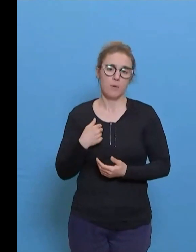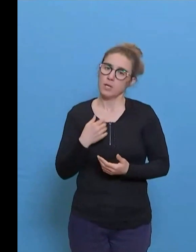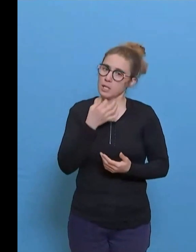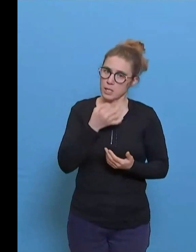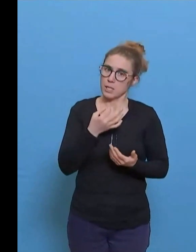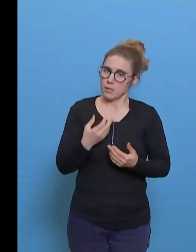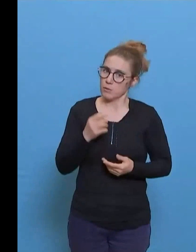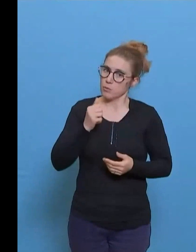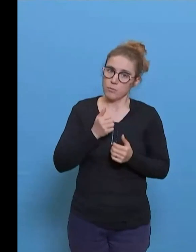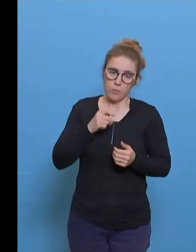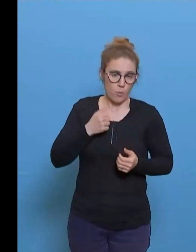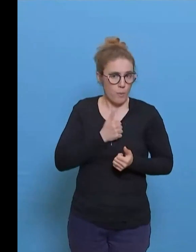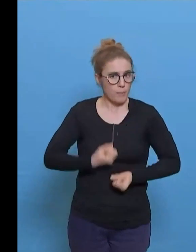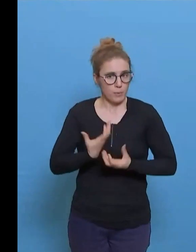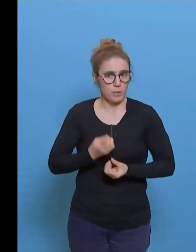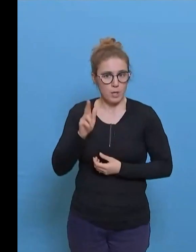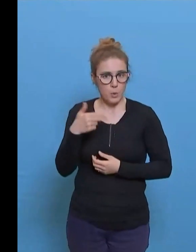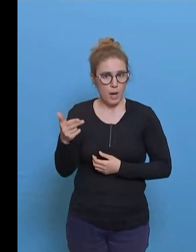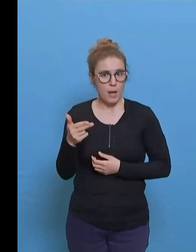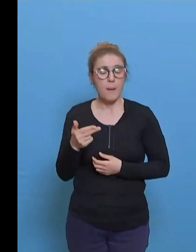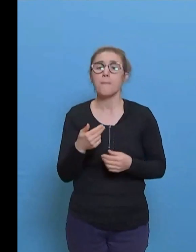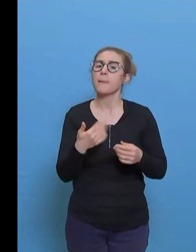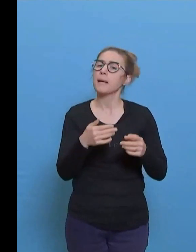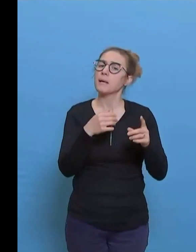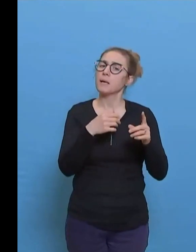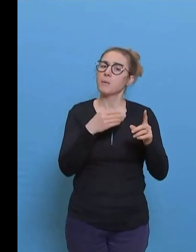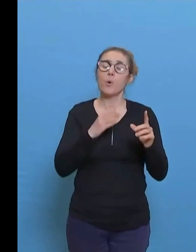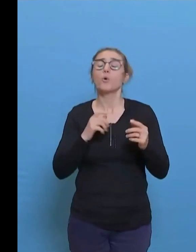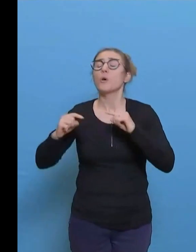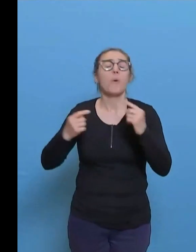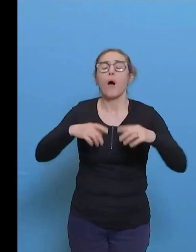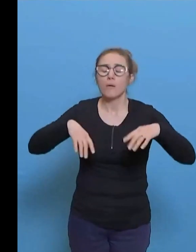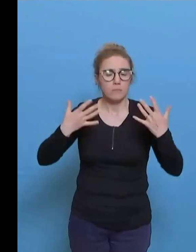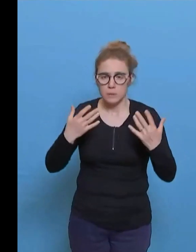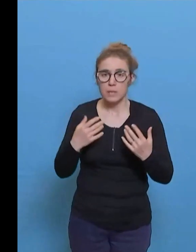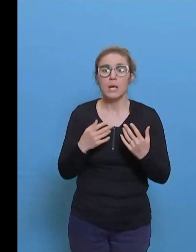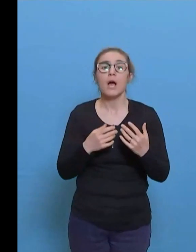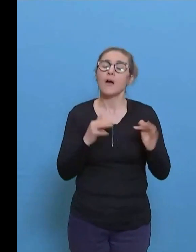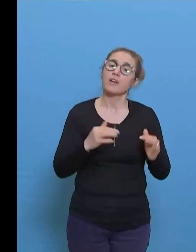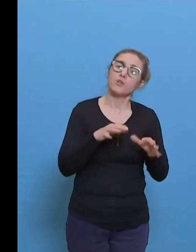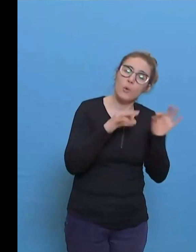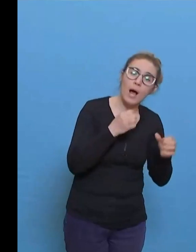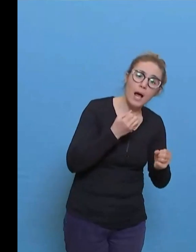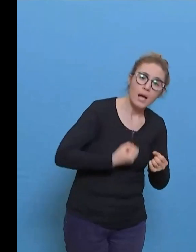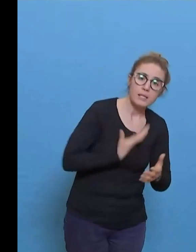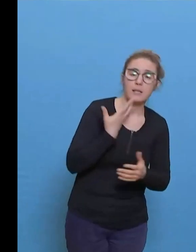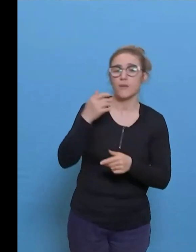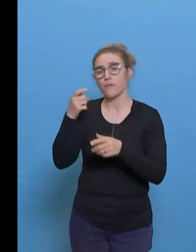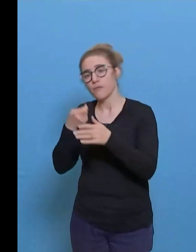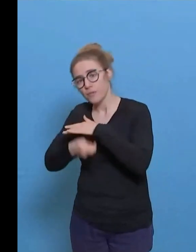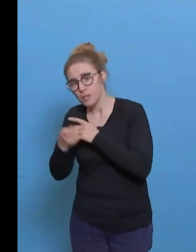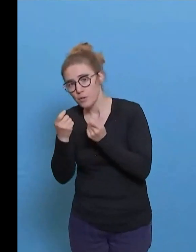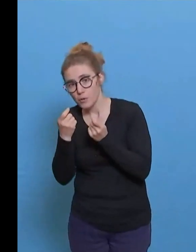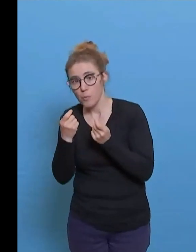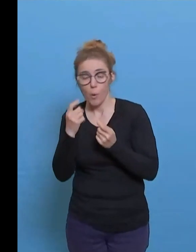débattre avec qui le veut, puisque, et sur la question du choix et de la liberté artistique, et sur la question des financements, les